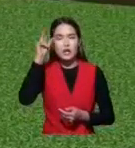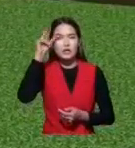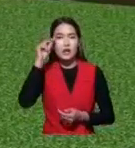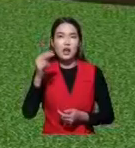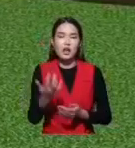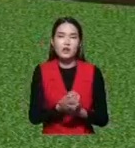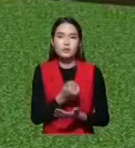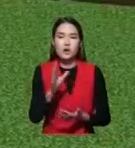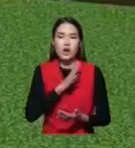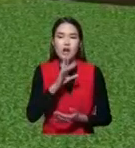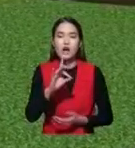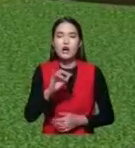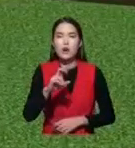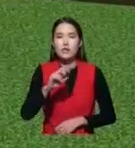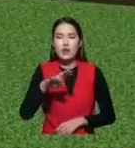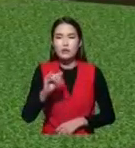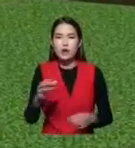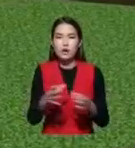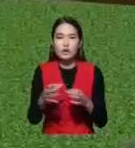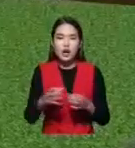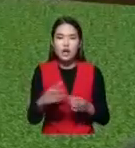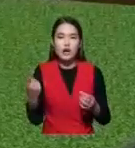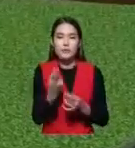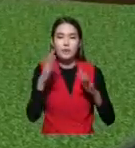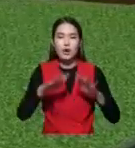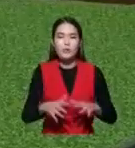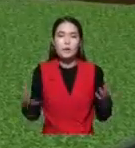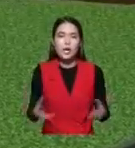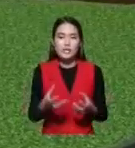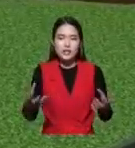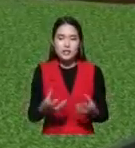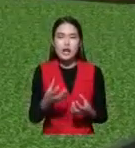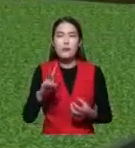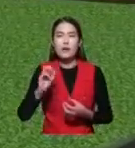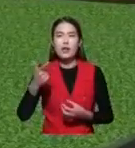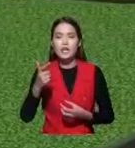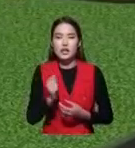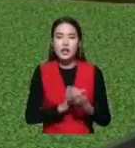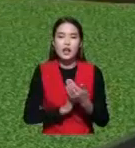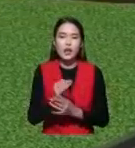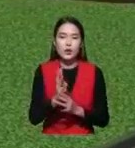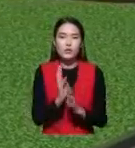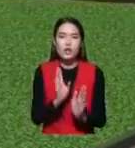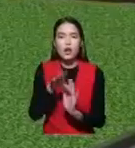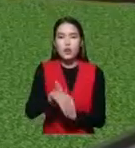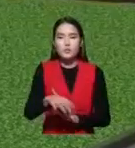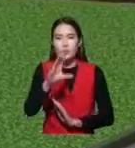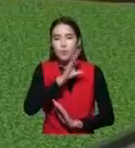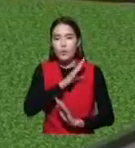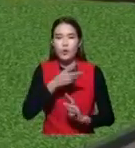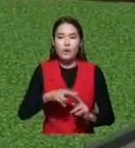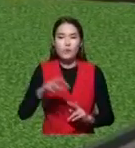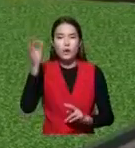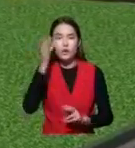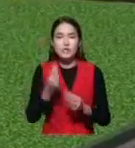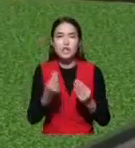бар. Криштиану Роналдудың командасы 1-ші орынды сақтап, Чемпиондар Лигасының плей-офф кезеңінде өтті. Персеполис Е